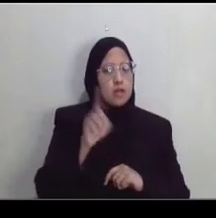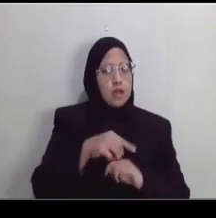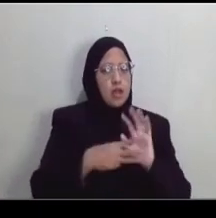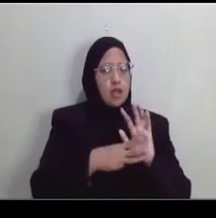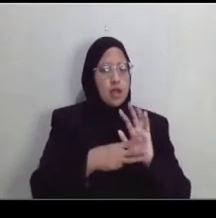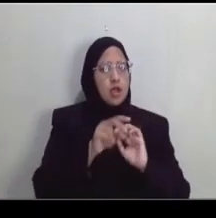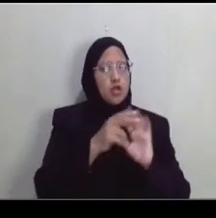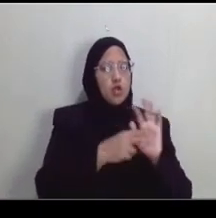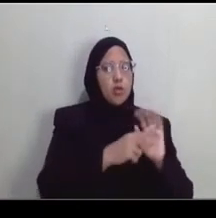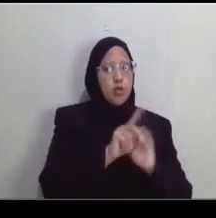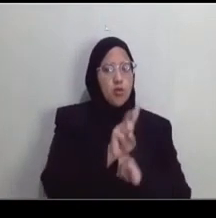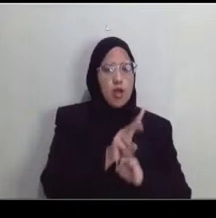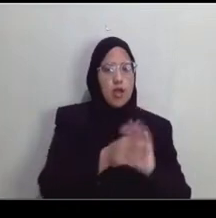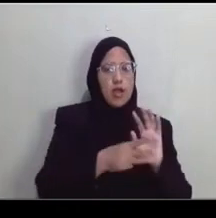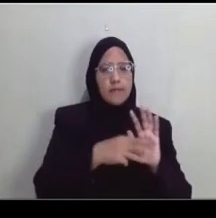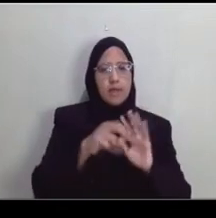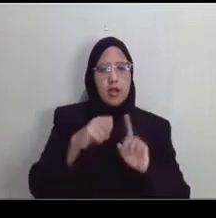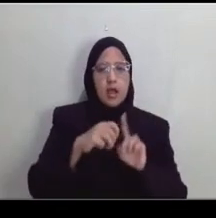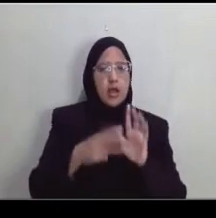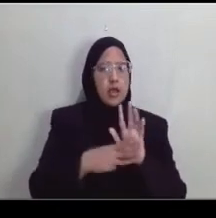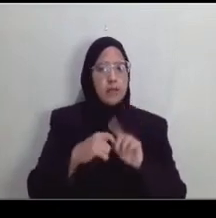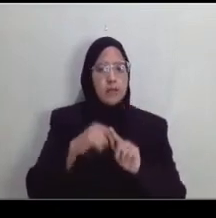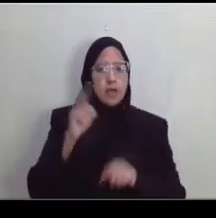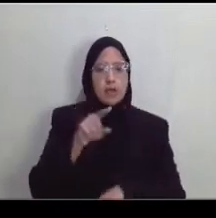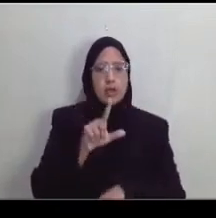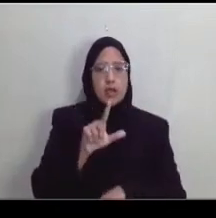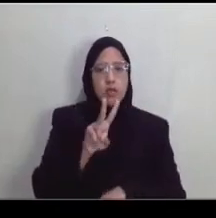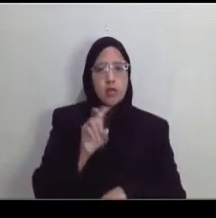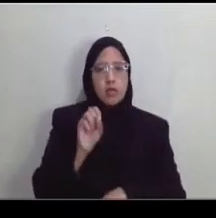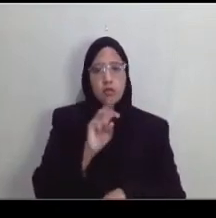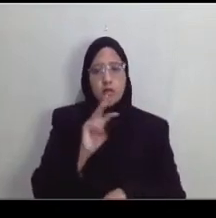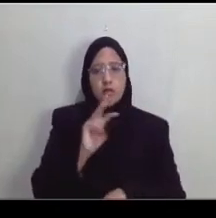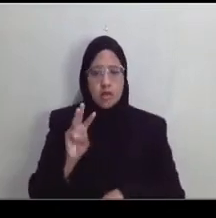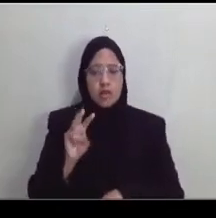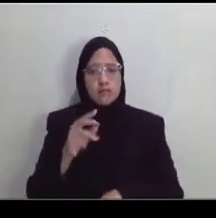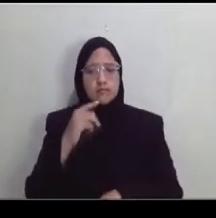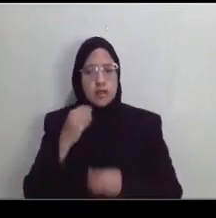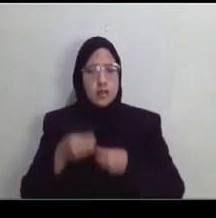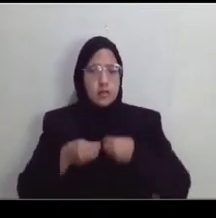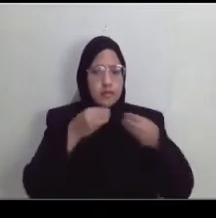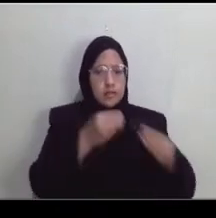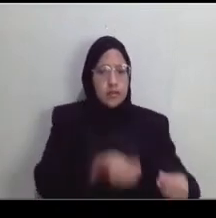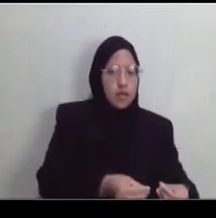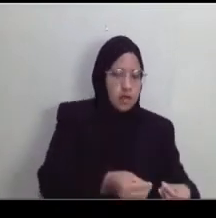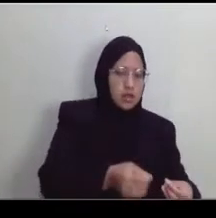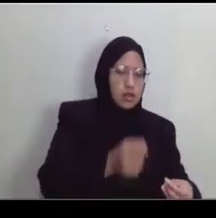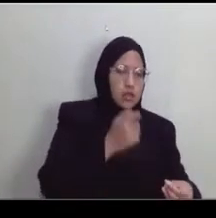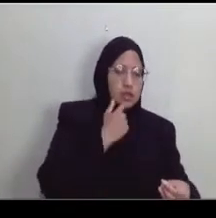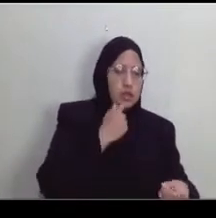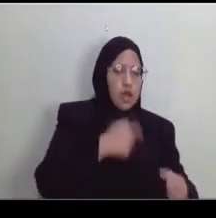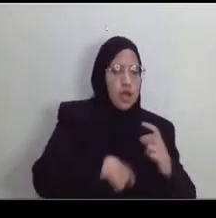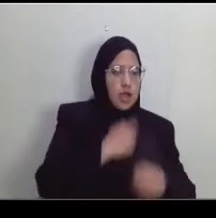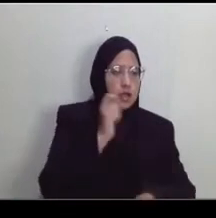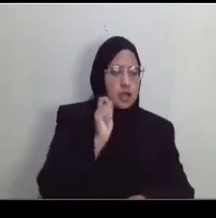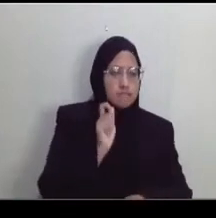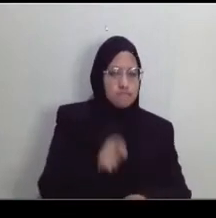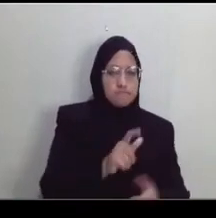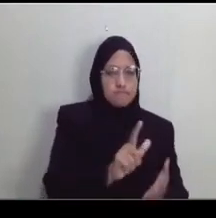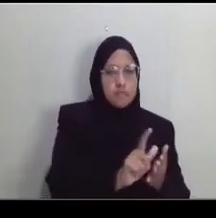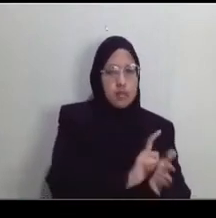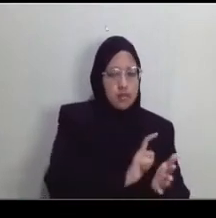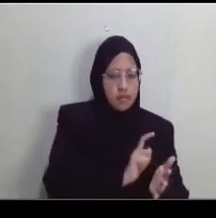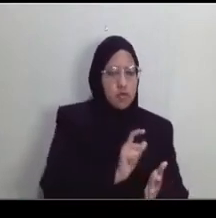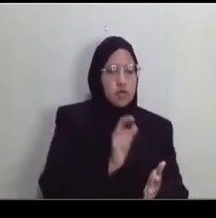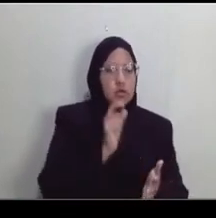mir 2023 yang ditunjukkan Hakim terlapor secara terbuka dan diketahui kelayak ramai patut